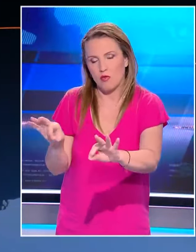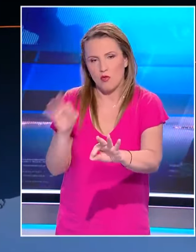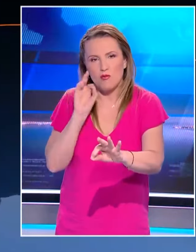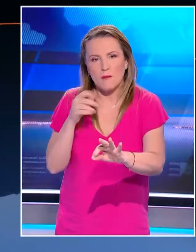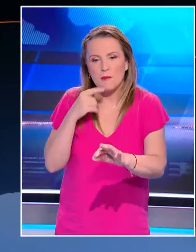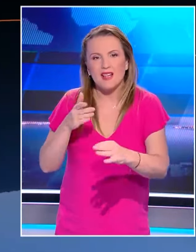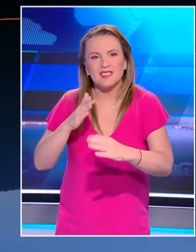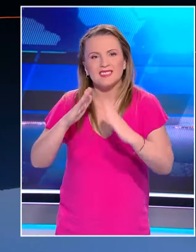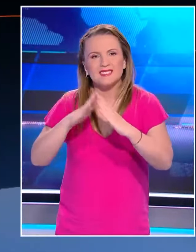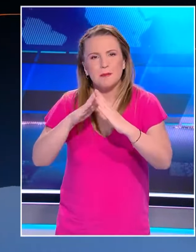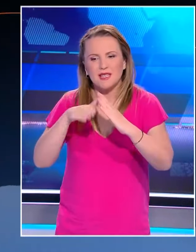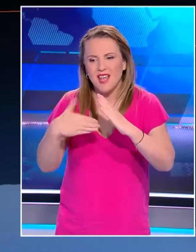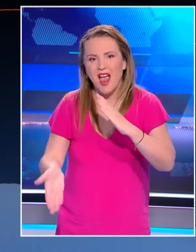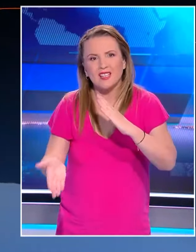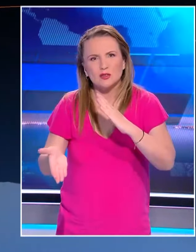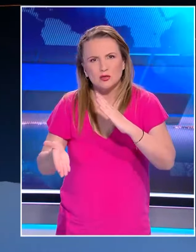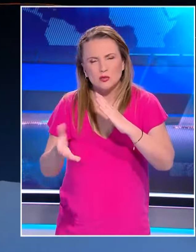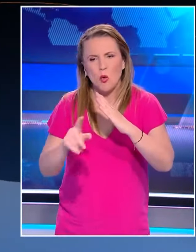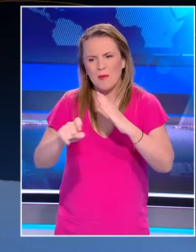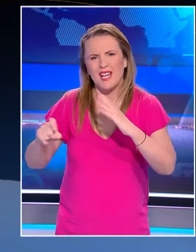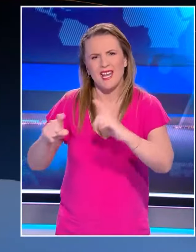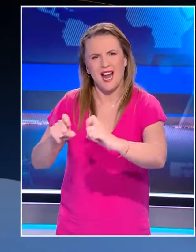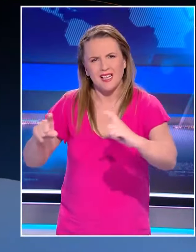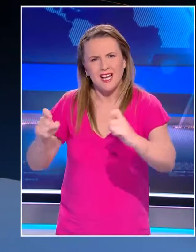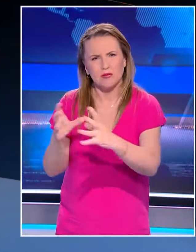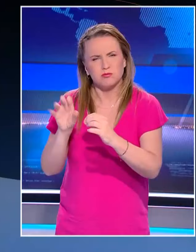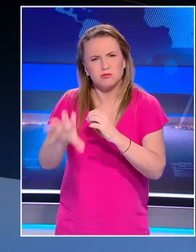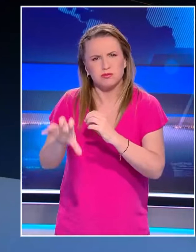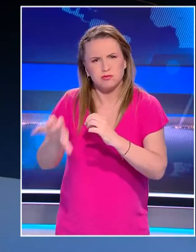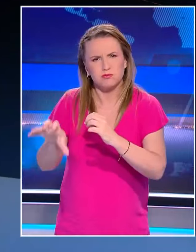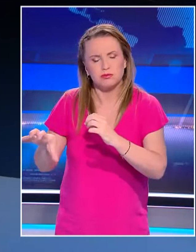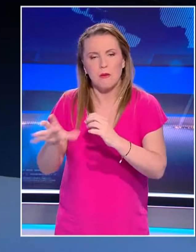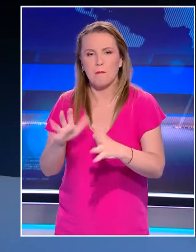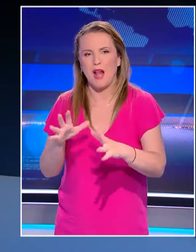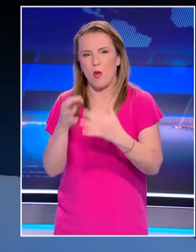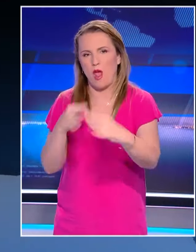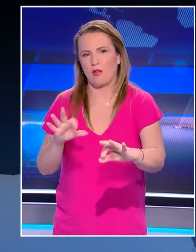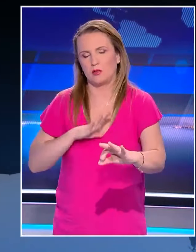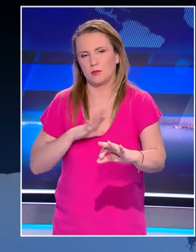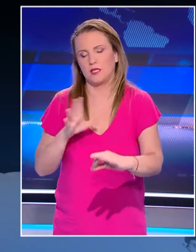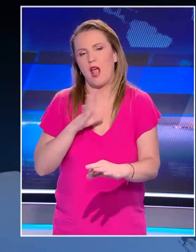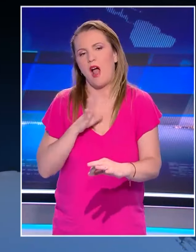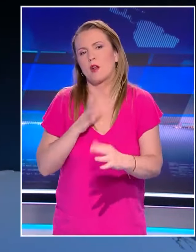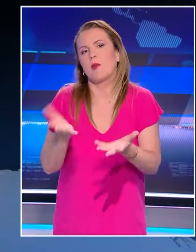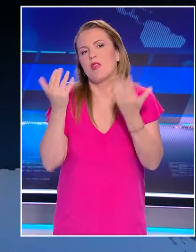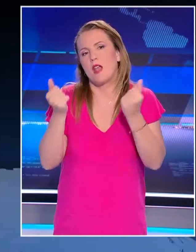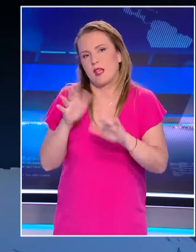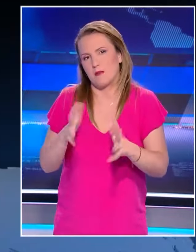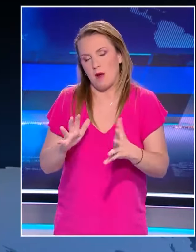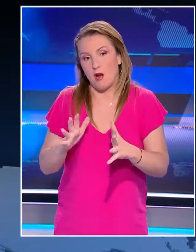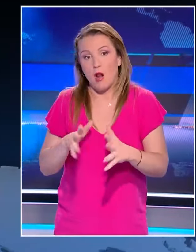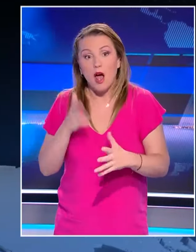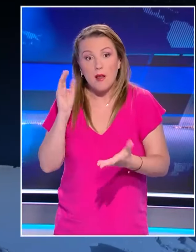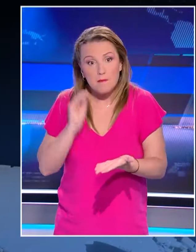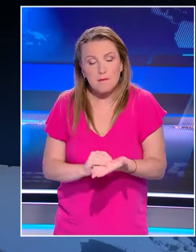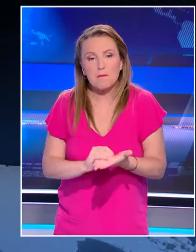πολλά μπάζα και υλικά εν πάση περιπτώσει να είναι στην αυλή, αλλά σε κάθε